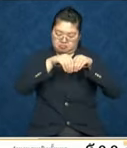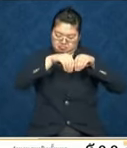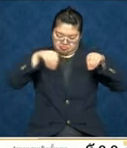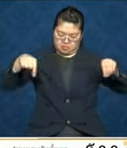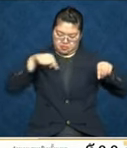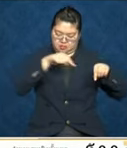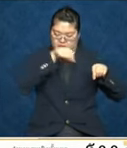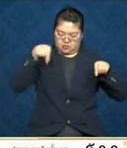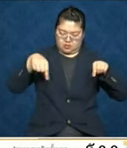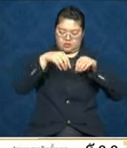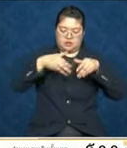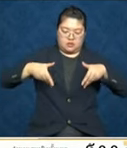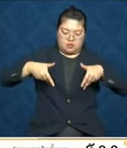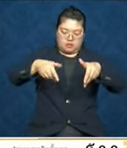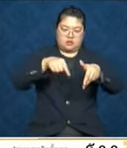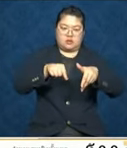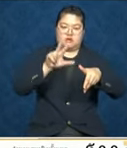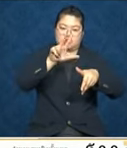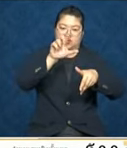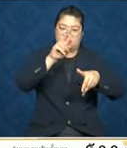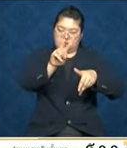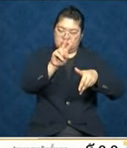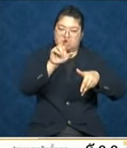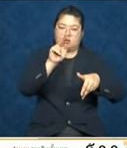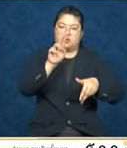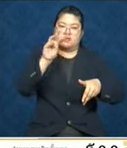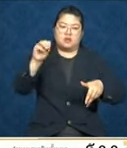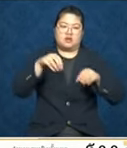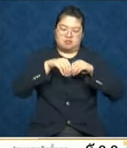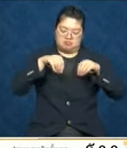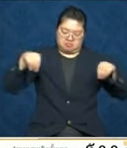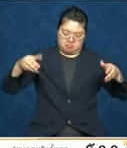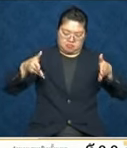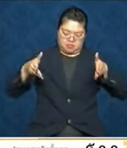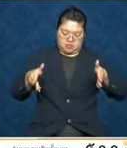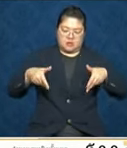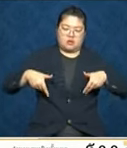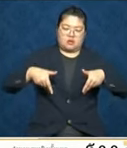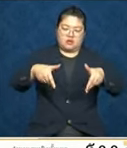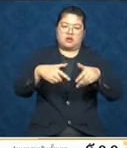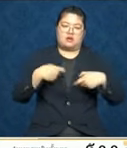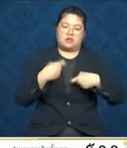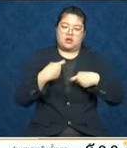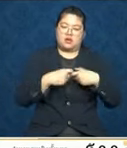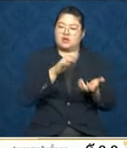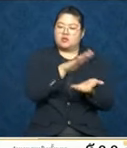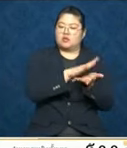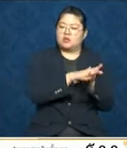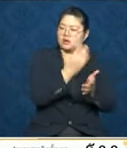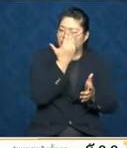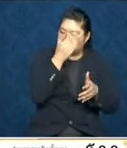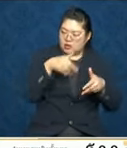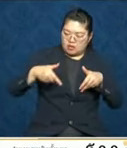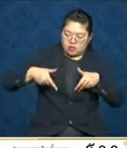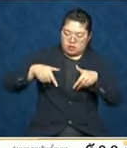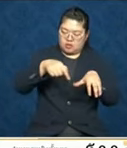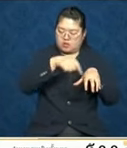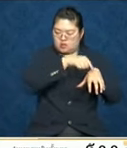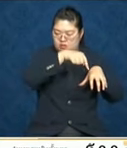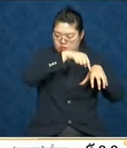ตรค่ะที่พ่อแม่พี่น้องนะคะสัญจรไปมาได้อย่างยากลำบากค่ะอยู่ช่วงบริเวณหน้าโรงเรียนบ้านหมากไม้นะคะพ่อ